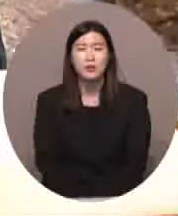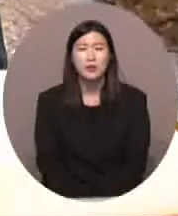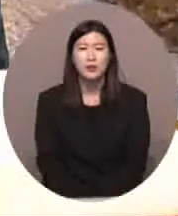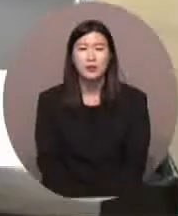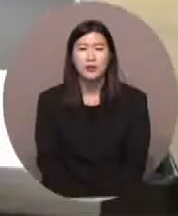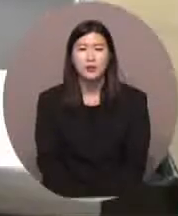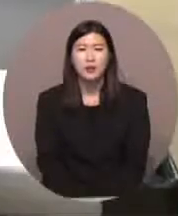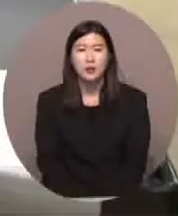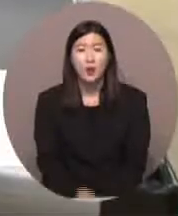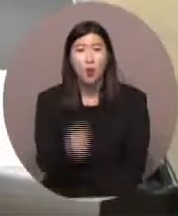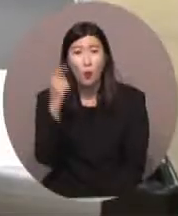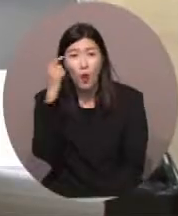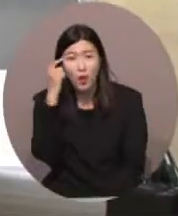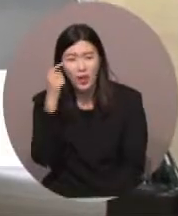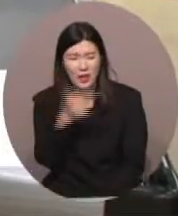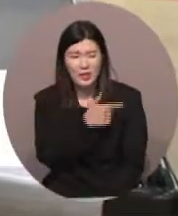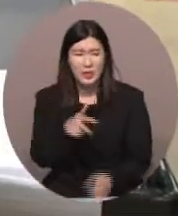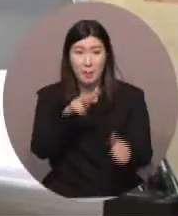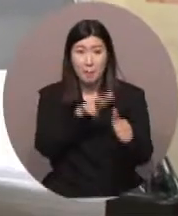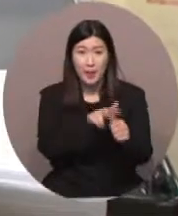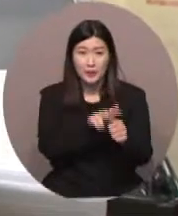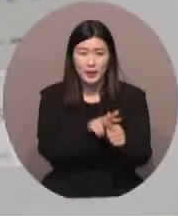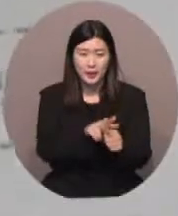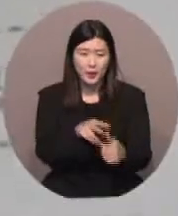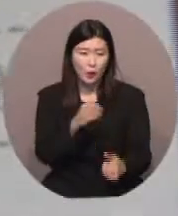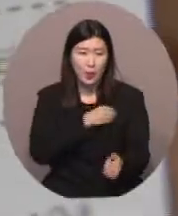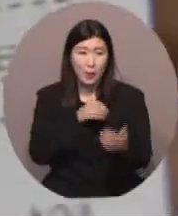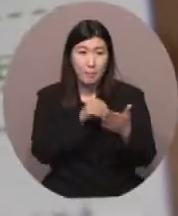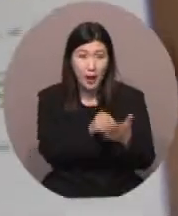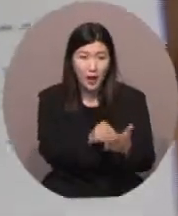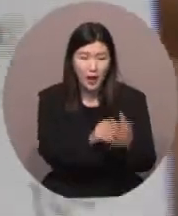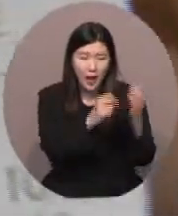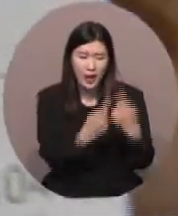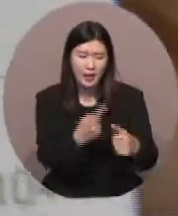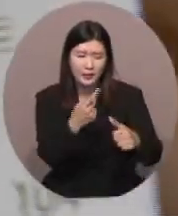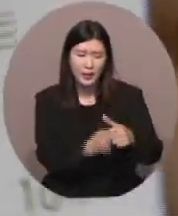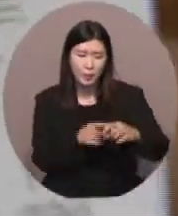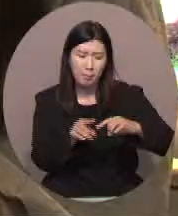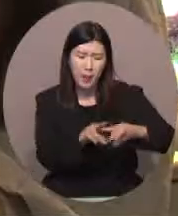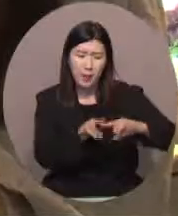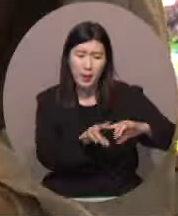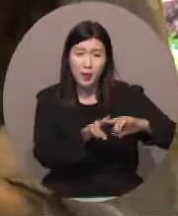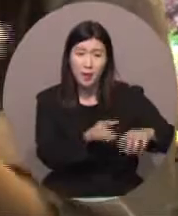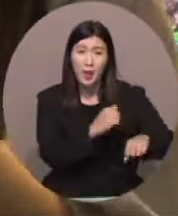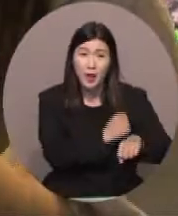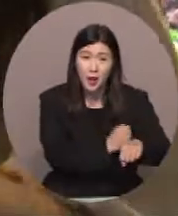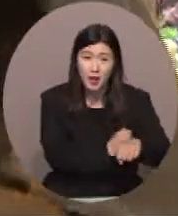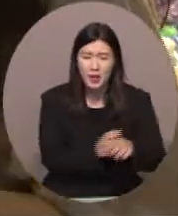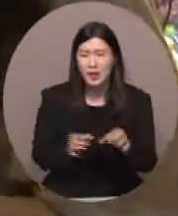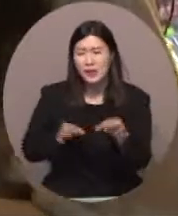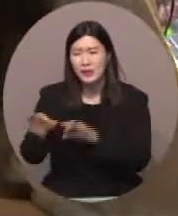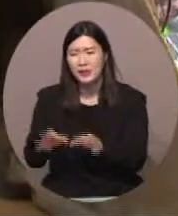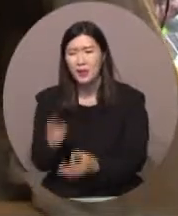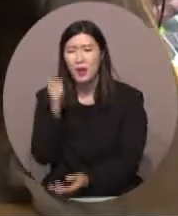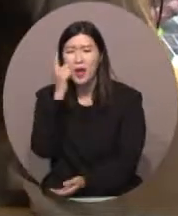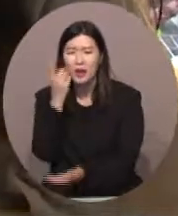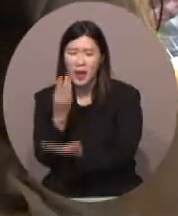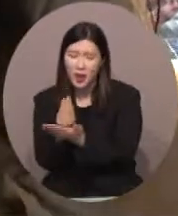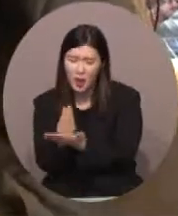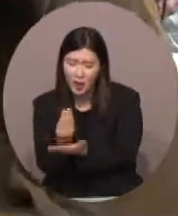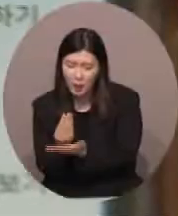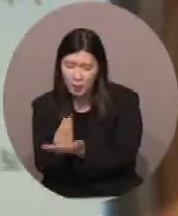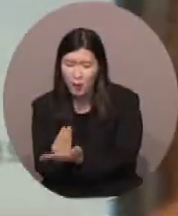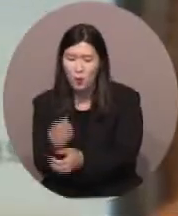않습니다. 회원 가입만 돼 있으면 계산할 때 자동으로 할인받는 마트와 달리 전통시장에선 제로페이